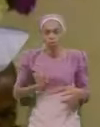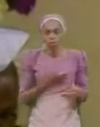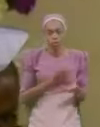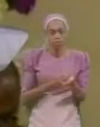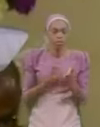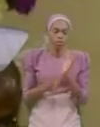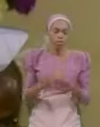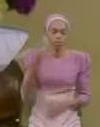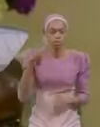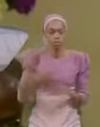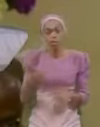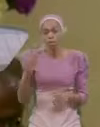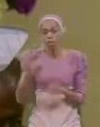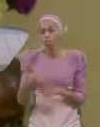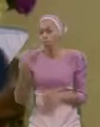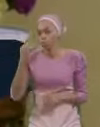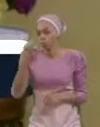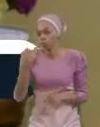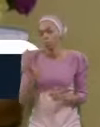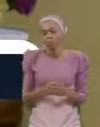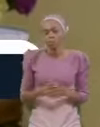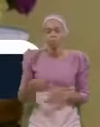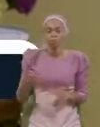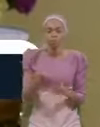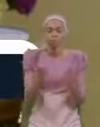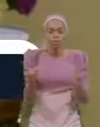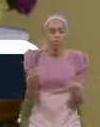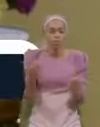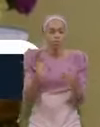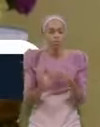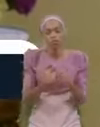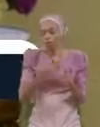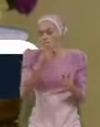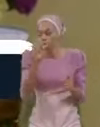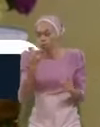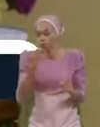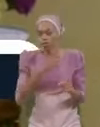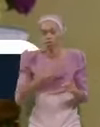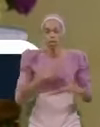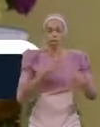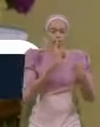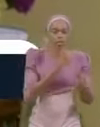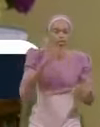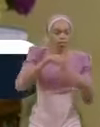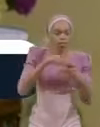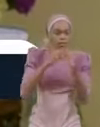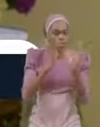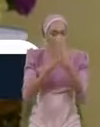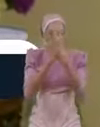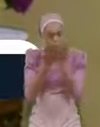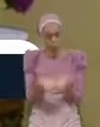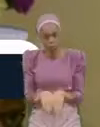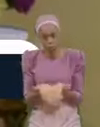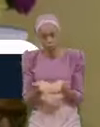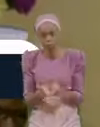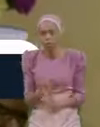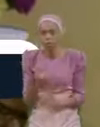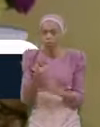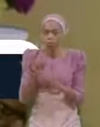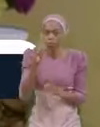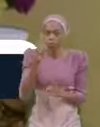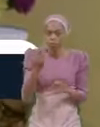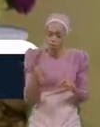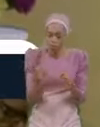point la place des questions et réponses dans les Écritures la place des questions et réponses dans